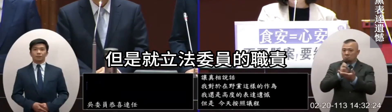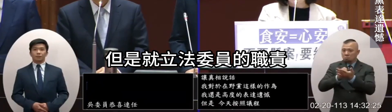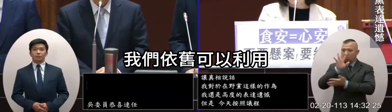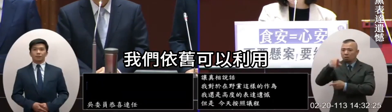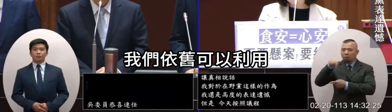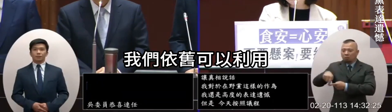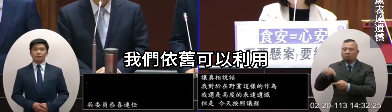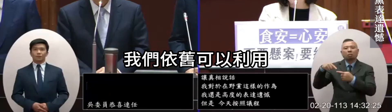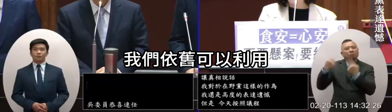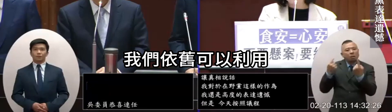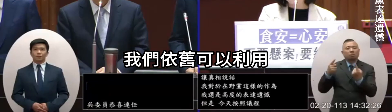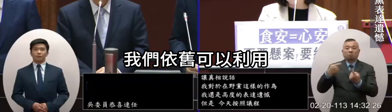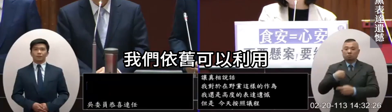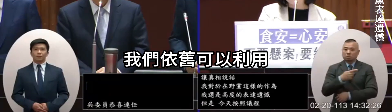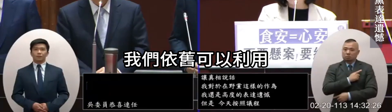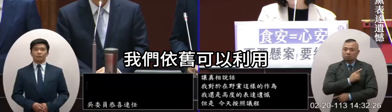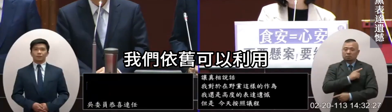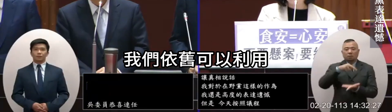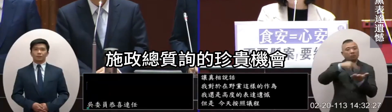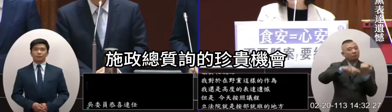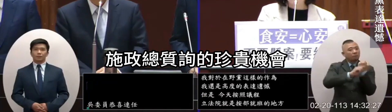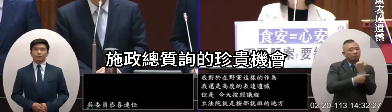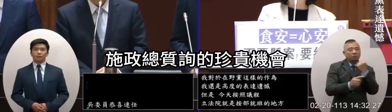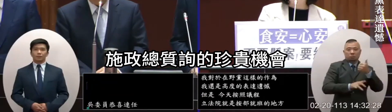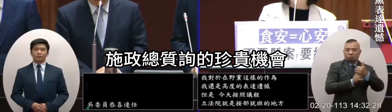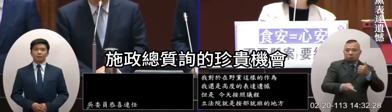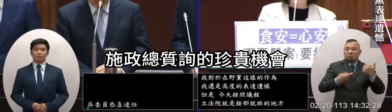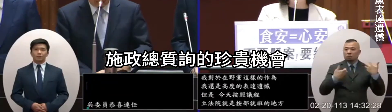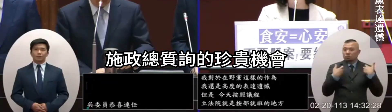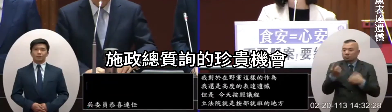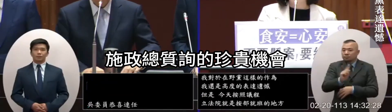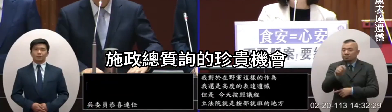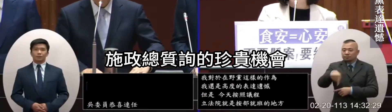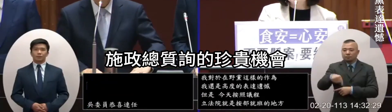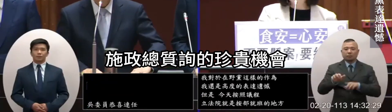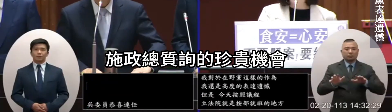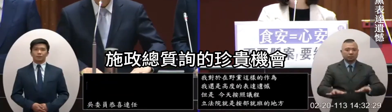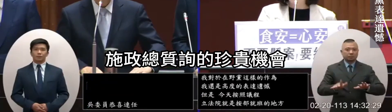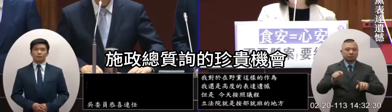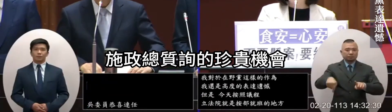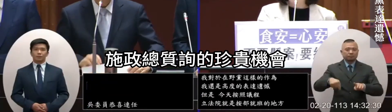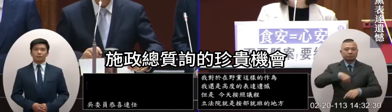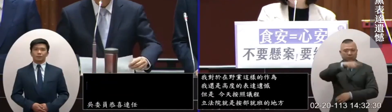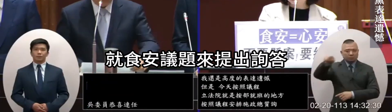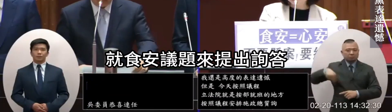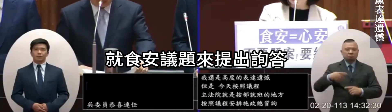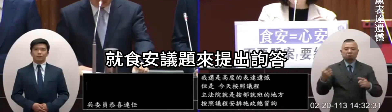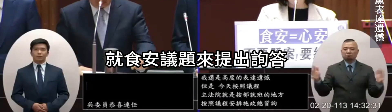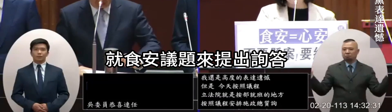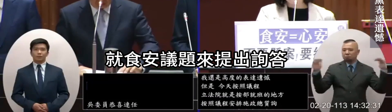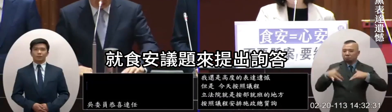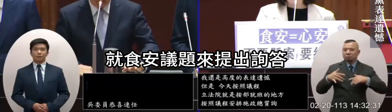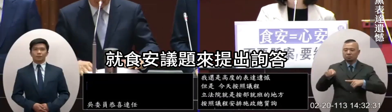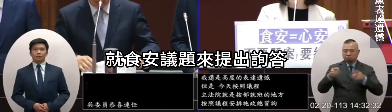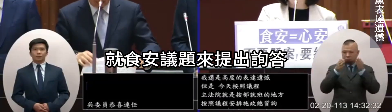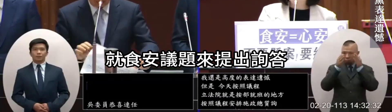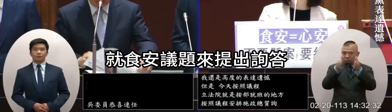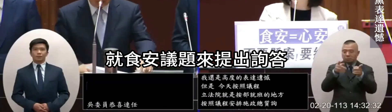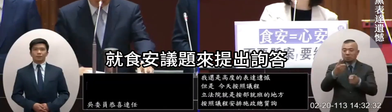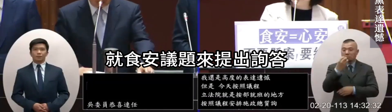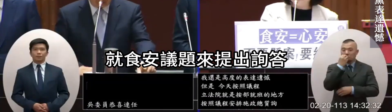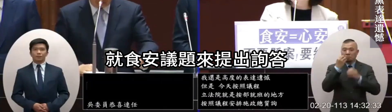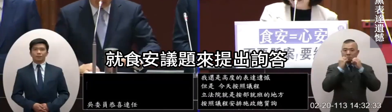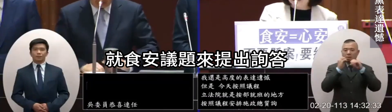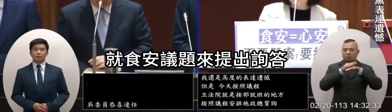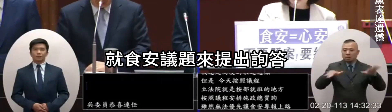责，我们依旧可以利用施政总质询的珍贵机会，就食安议题来提